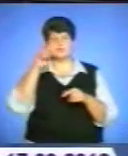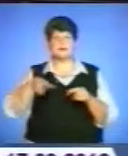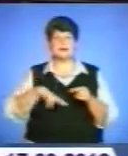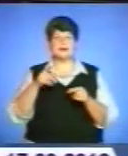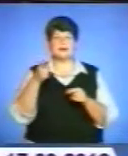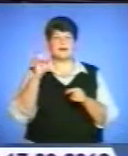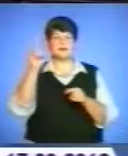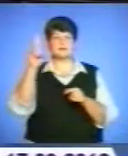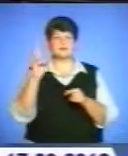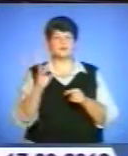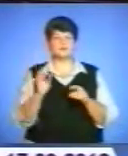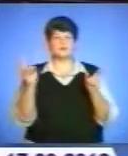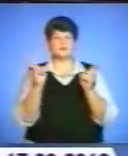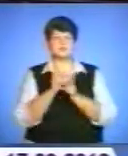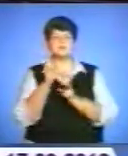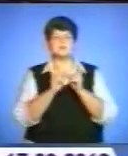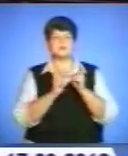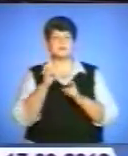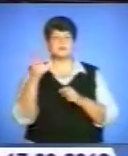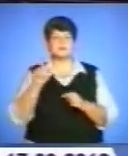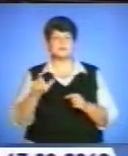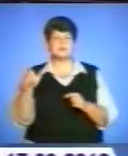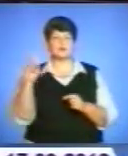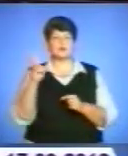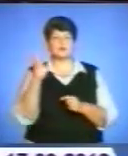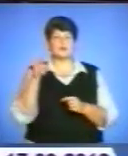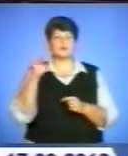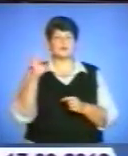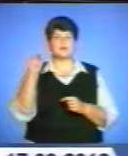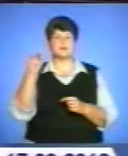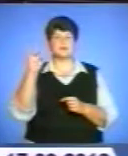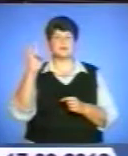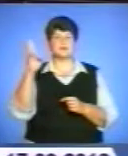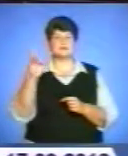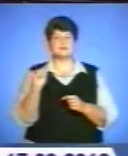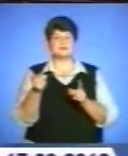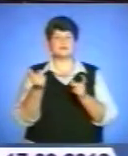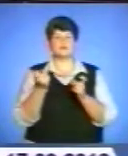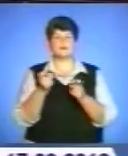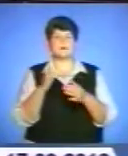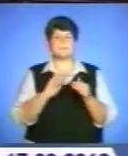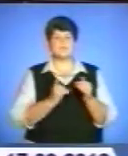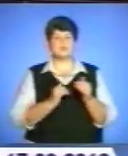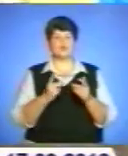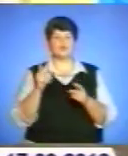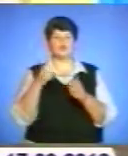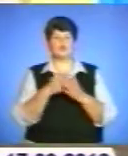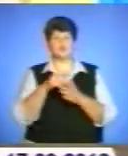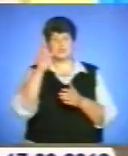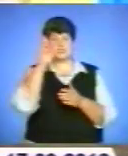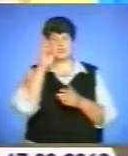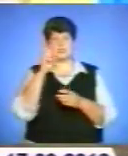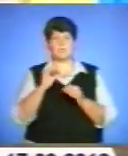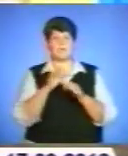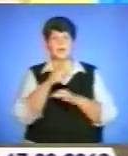Гецько зустрівся із підприємцями копичинців. Йшлося про залучення бізнесу до державних соціальних проєктів. Василь